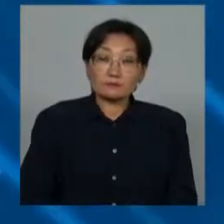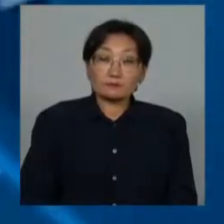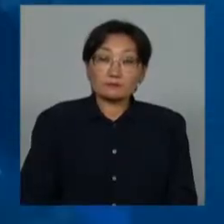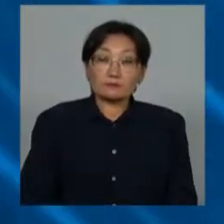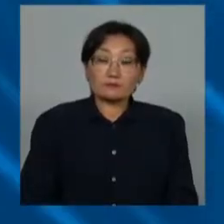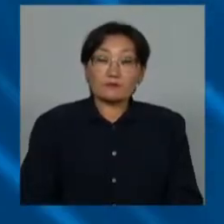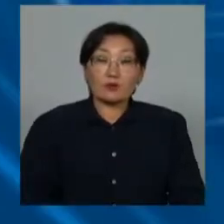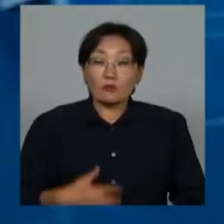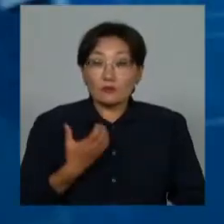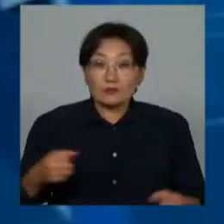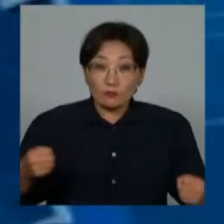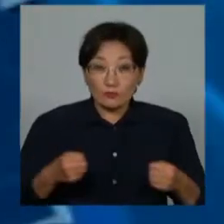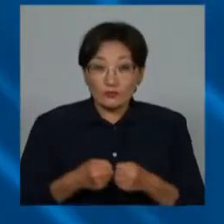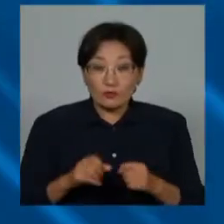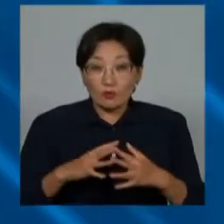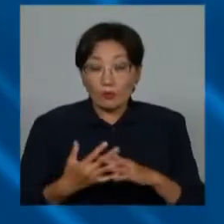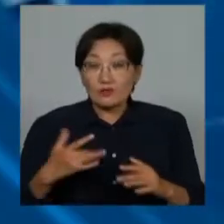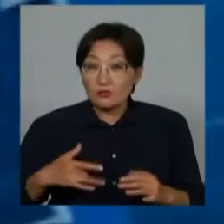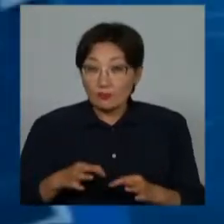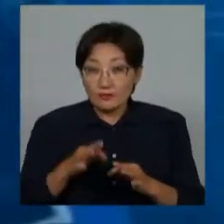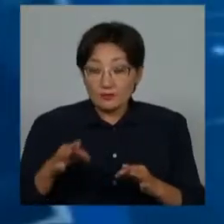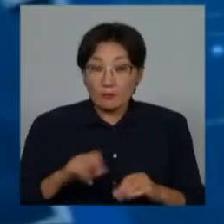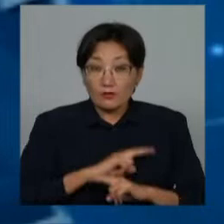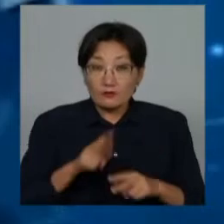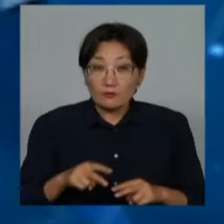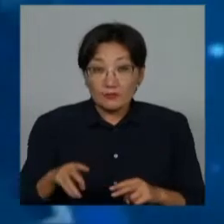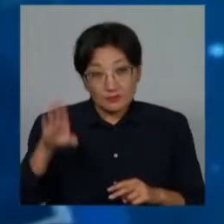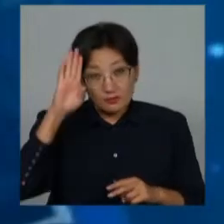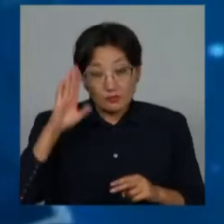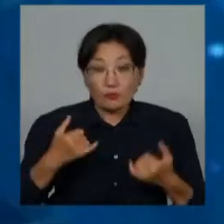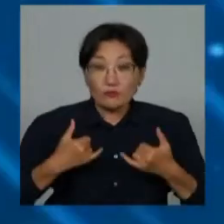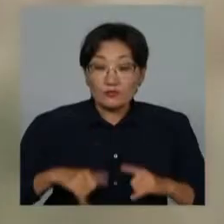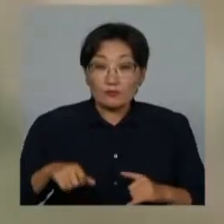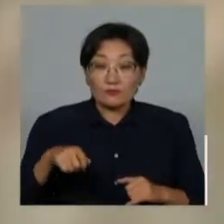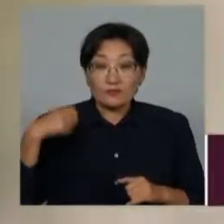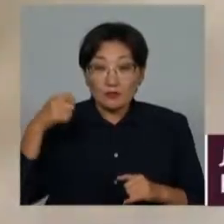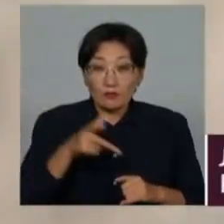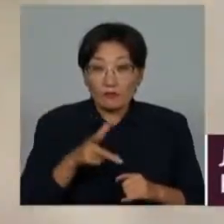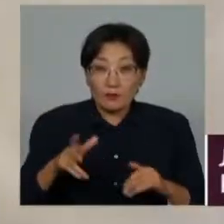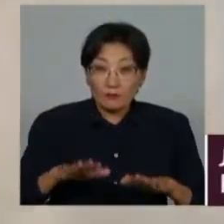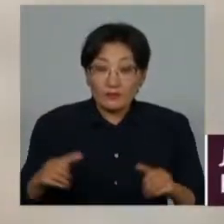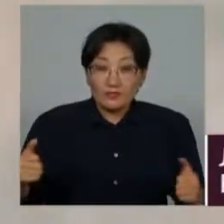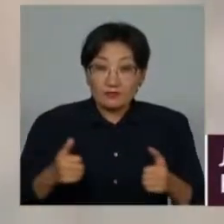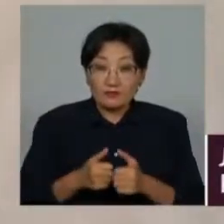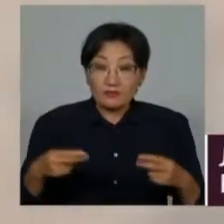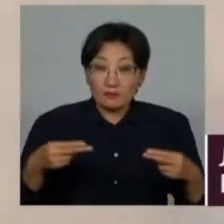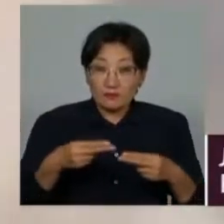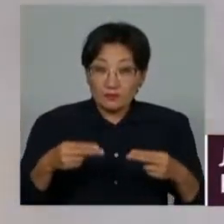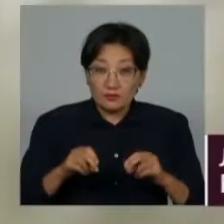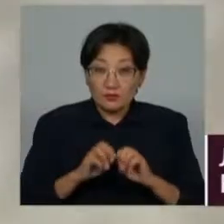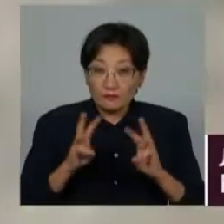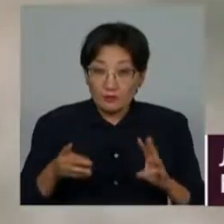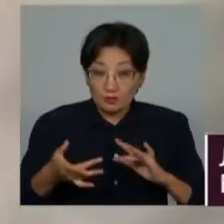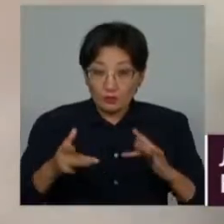В жутком ДТП в одном из сел Жамбылской области погиб подросток. Шокирующие кадры с места аварии очевидцы выложили в